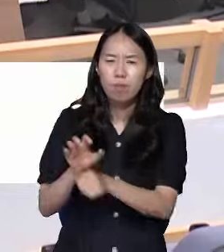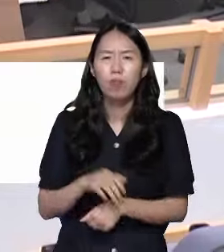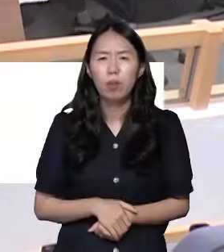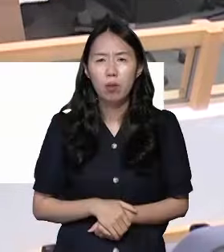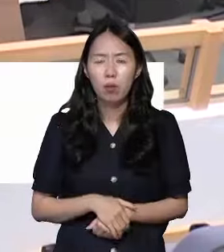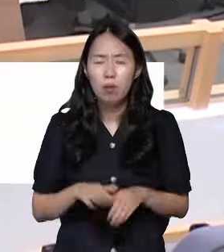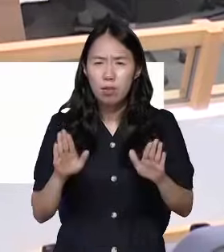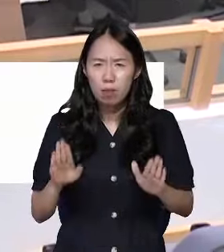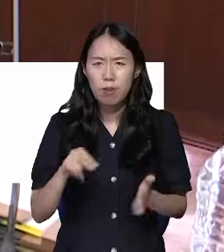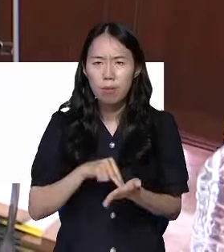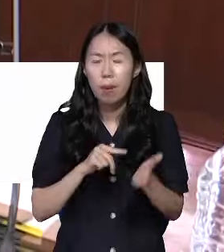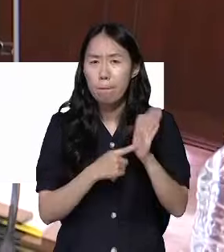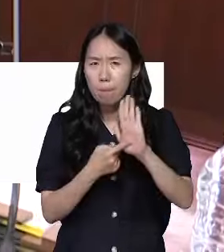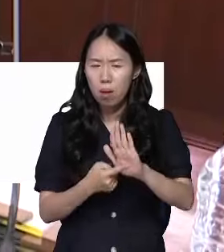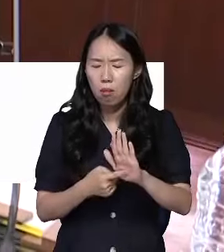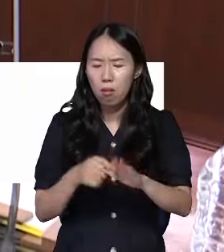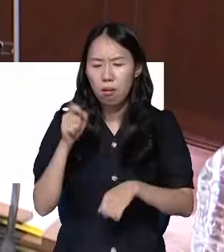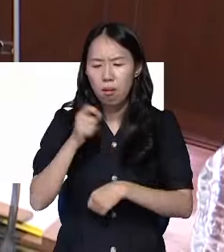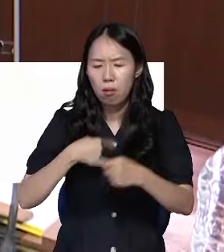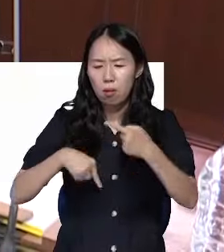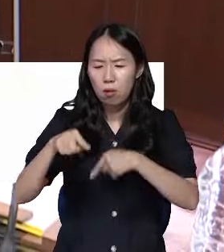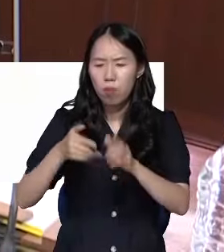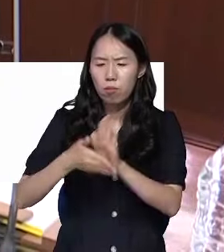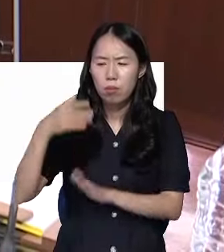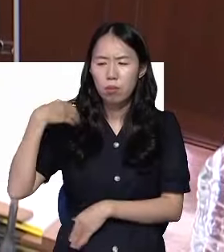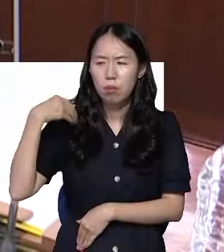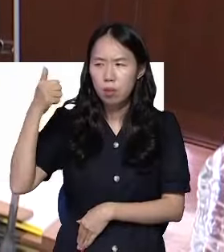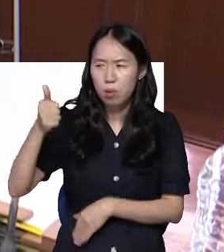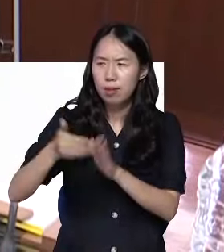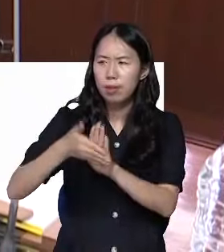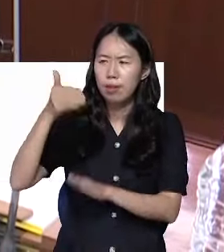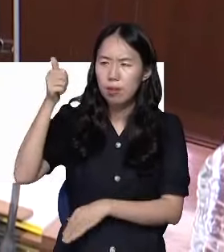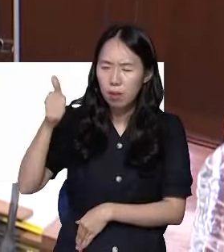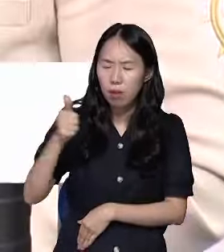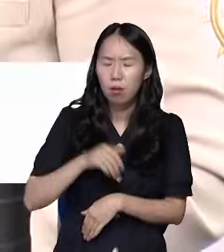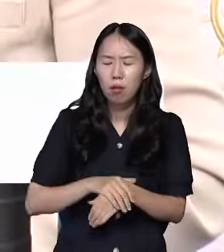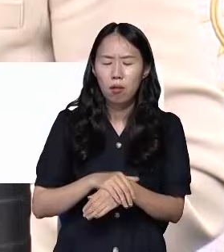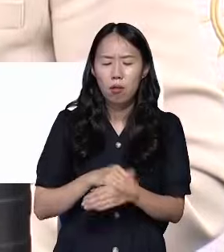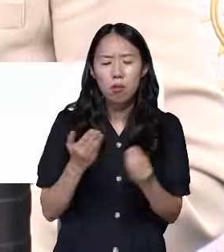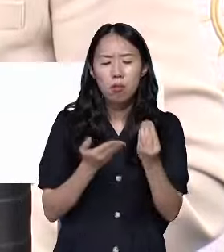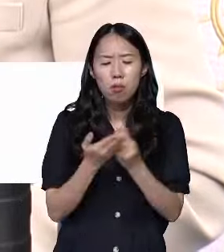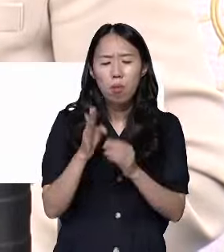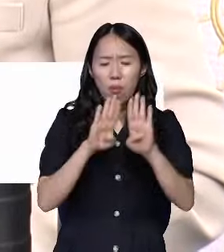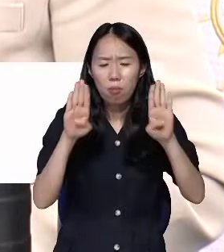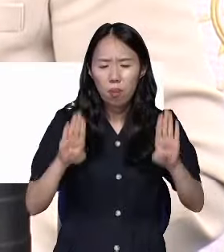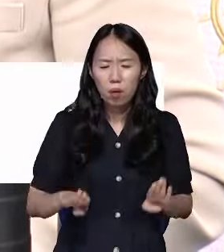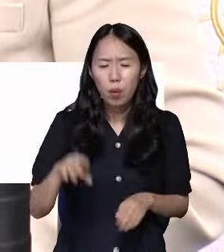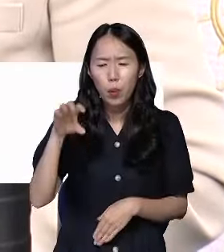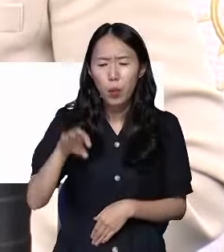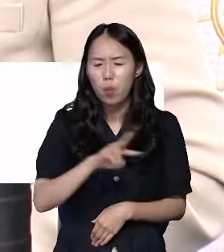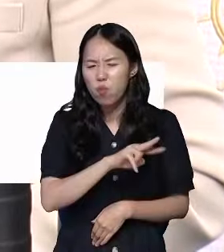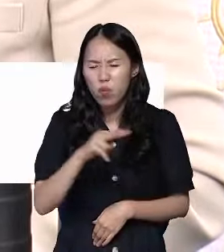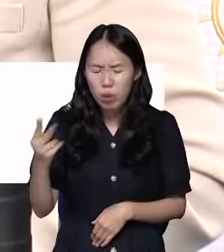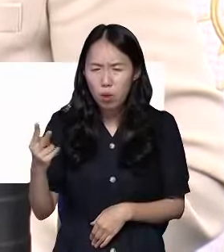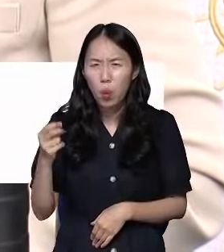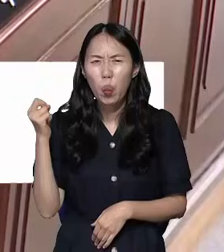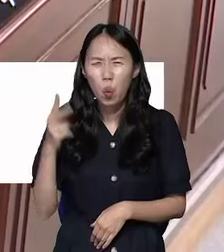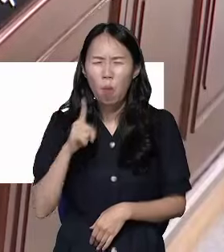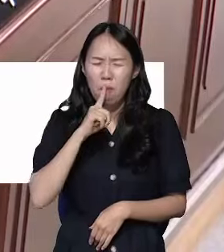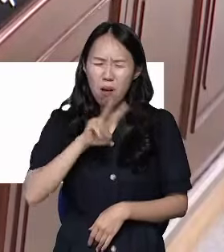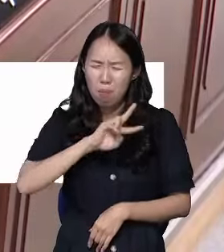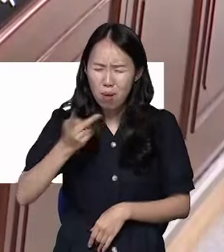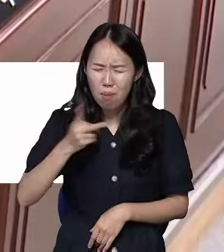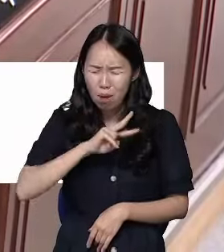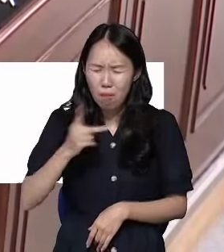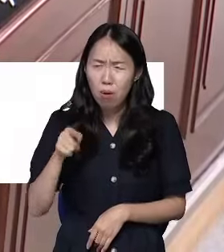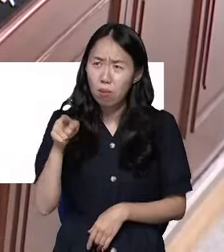의장단은 성명을 내고 행정부의 수장인 시장이 세계선 박람회 주행사장 변경 가능성을 밝히고 다시 이를 번복하는